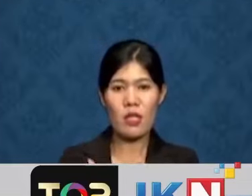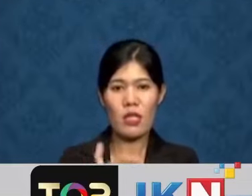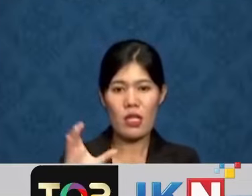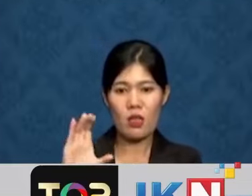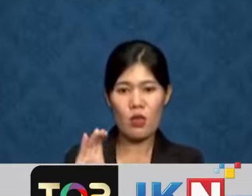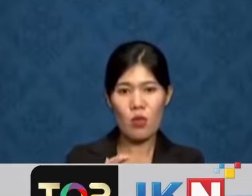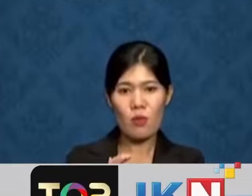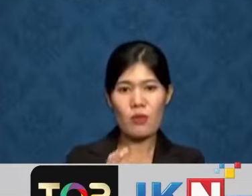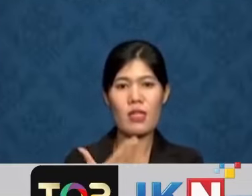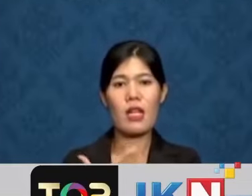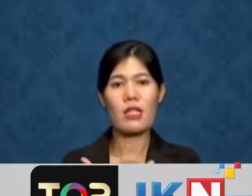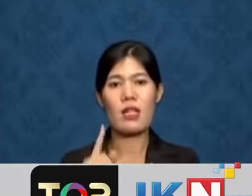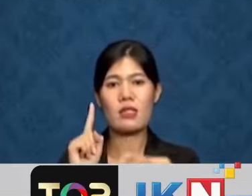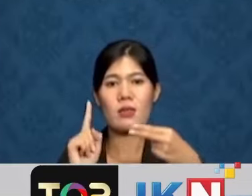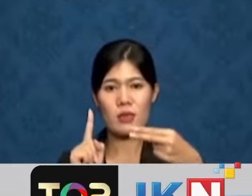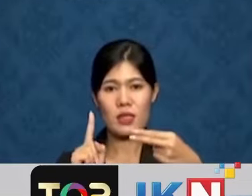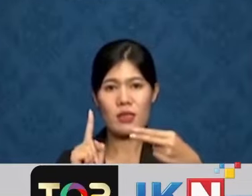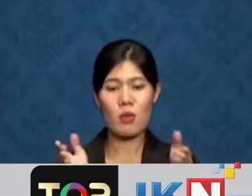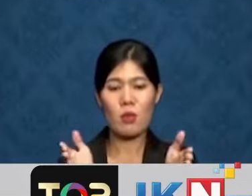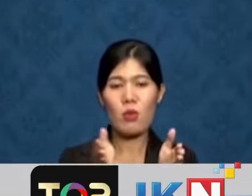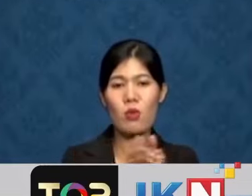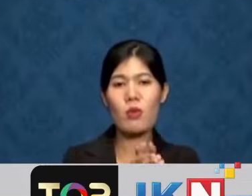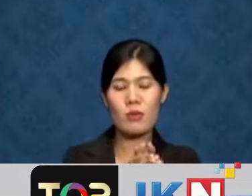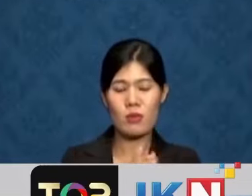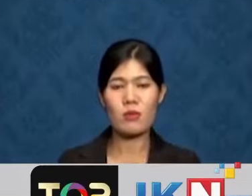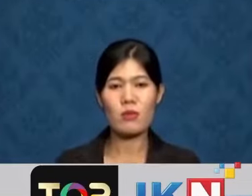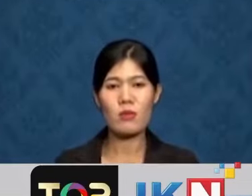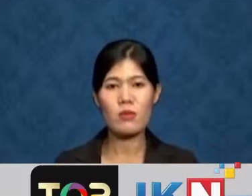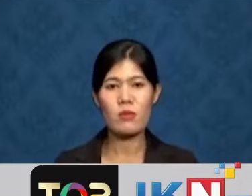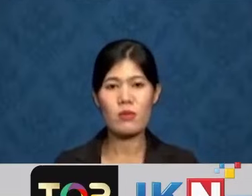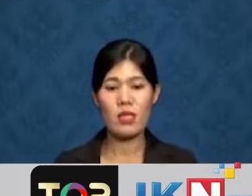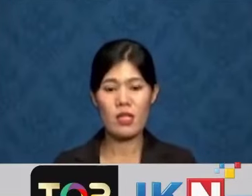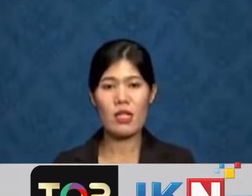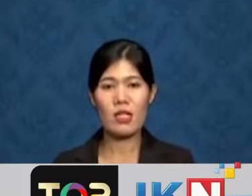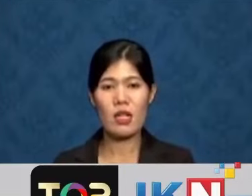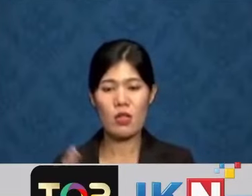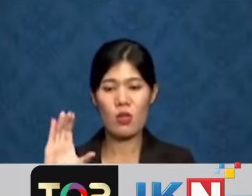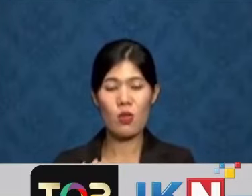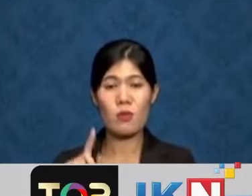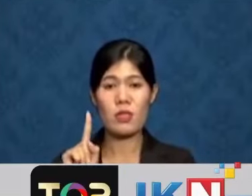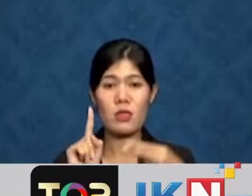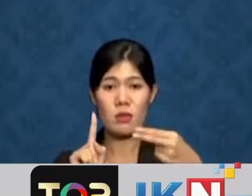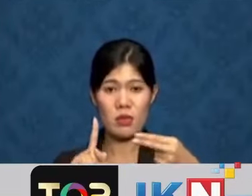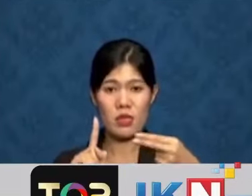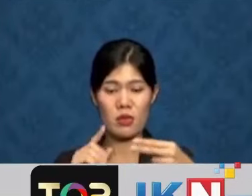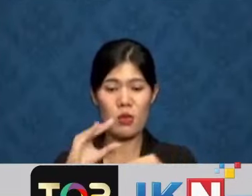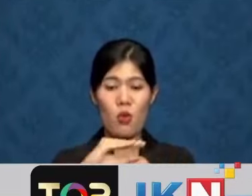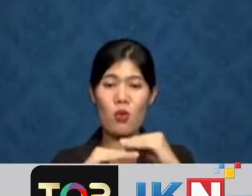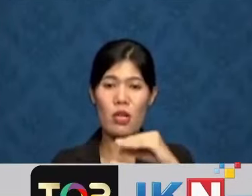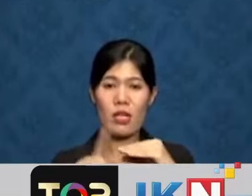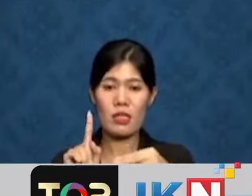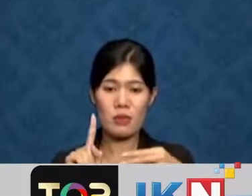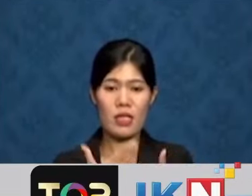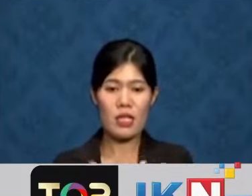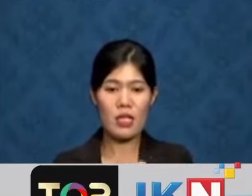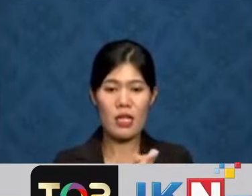อลเล็ตค่ะท่านประธานนะคะมีการตีความค่ะว่างบประมาณที่จะใช้สำหรับโครงการดิจิทัลวอลเล็ตหรือที่อยู่ในงบกลางรายจ่าย